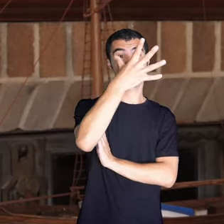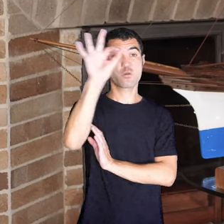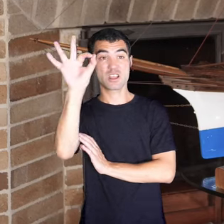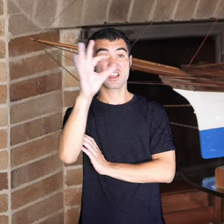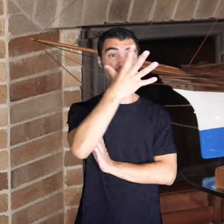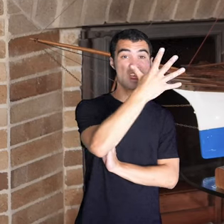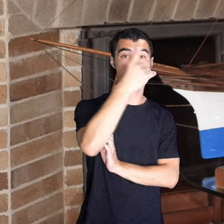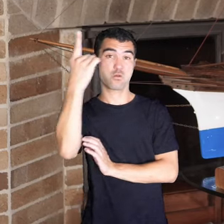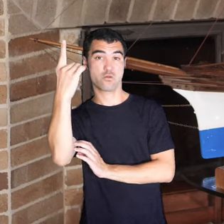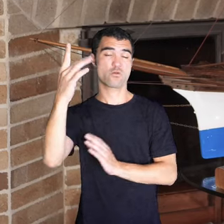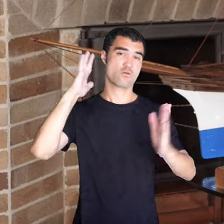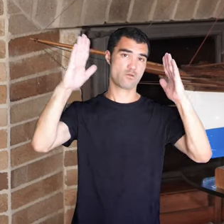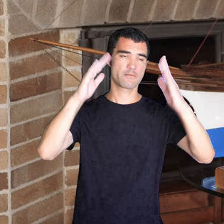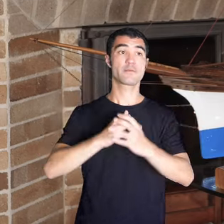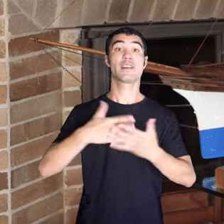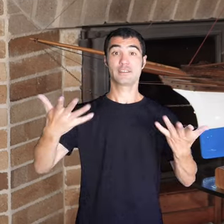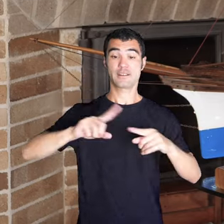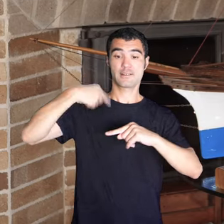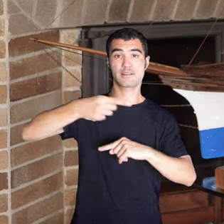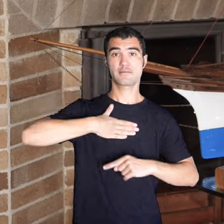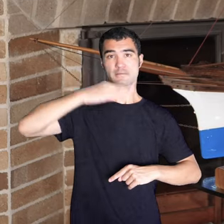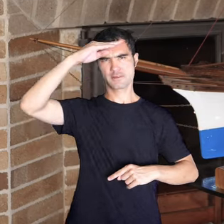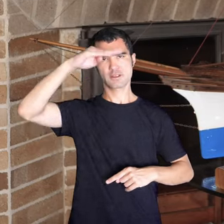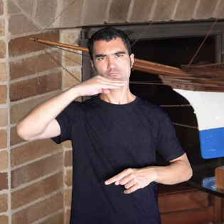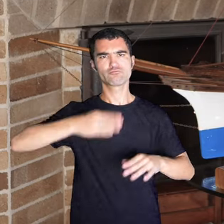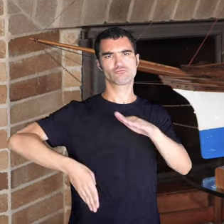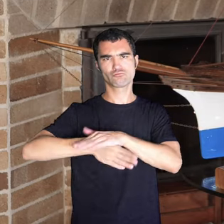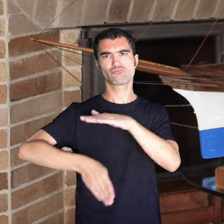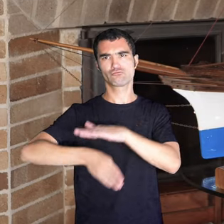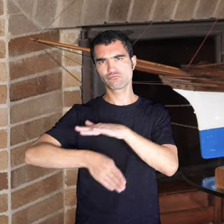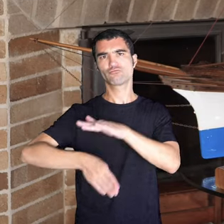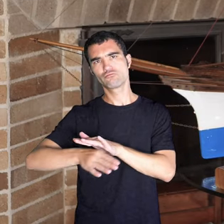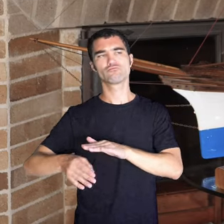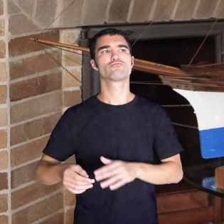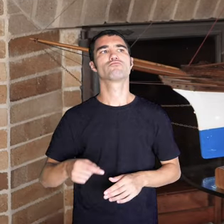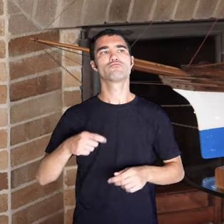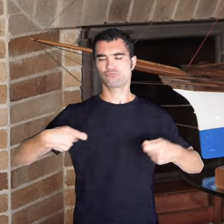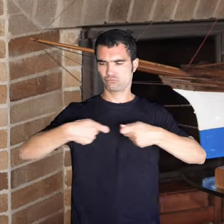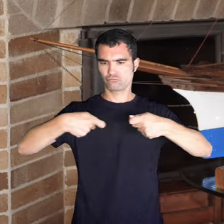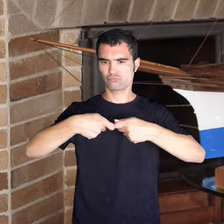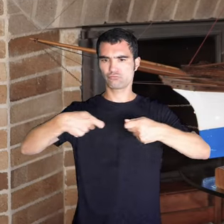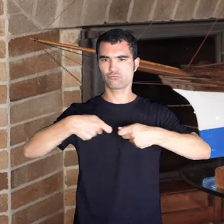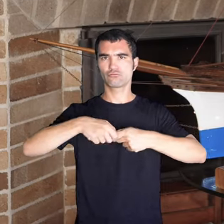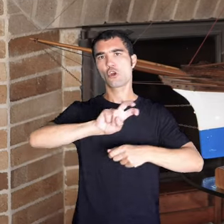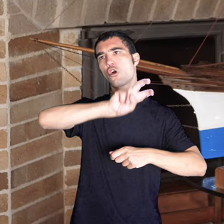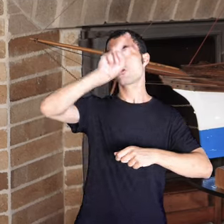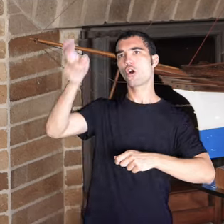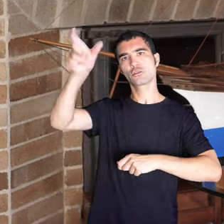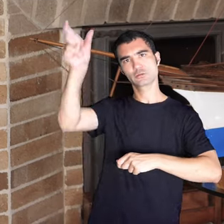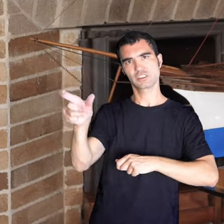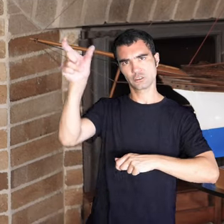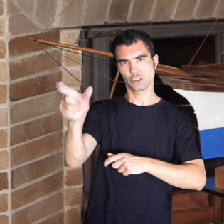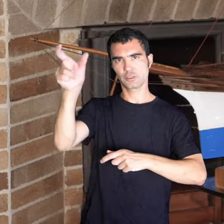50, 51, i després mon pare va continuar i associat, crec, també amb una altra